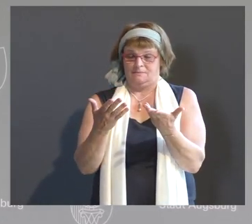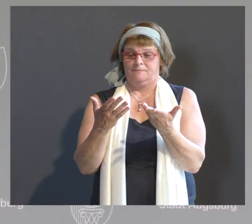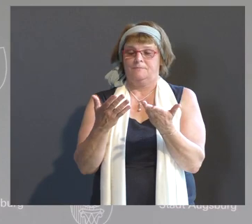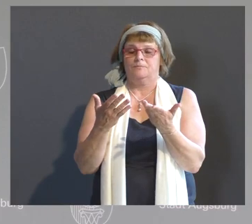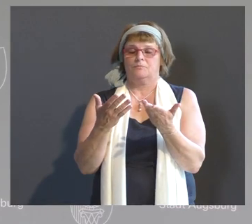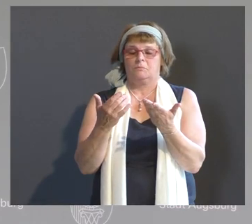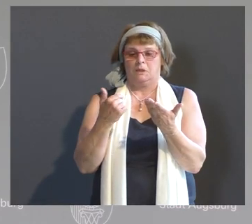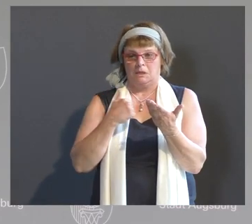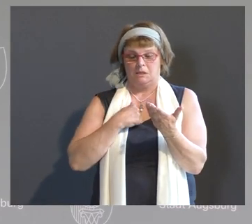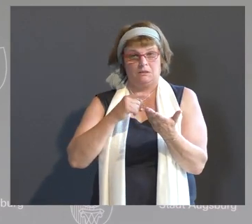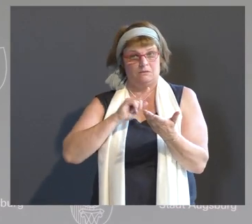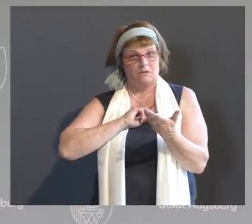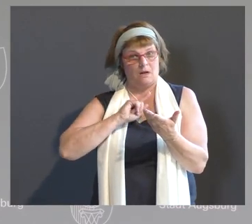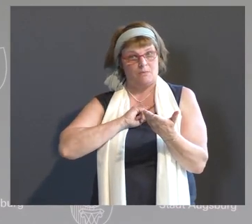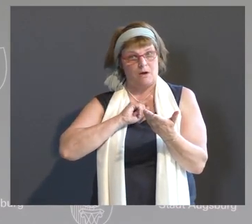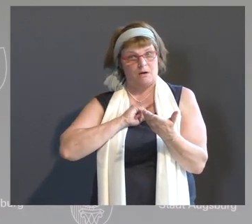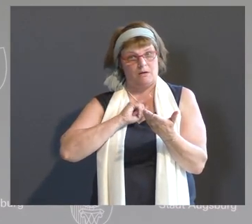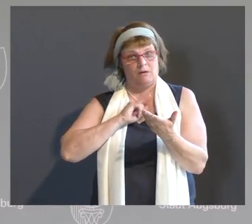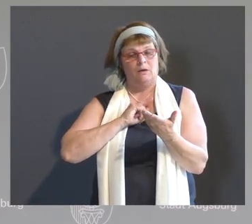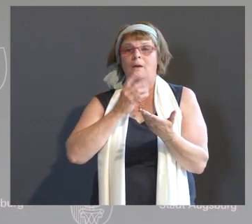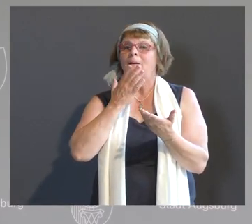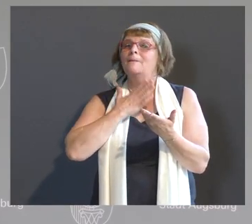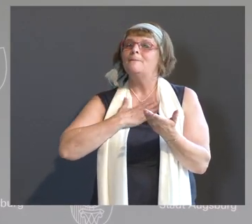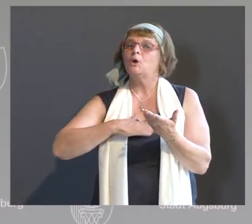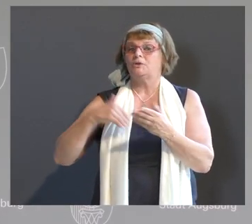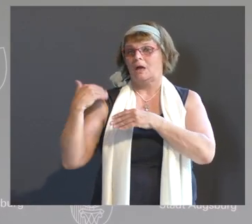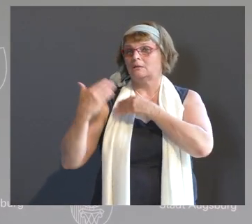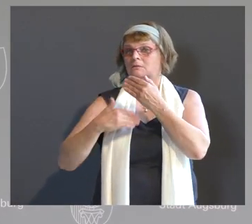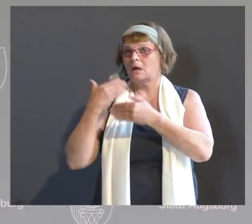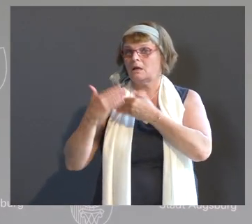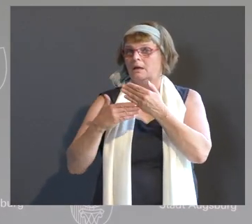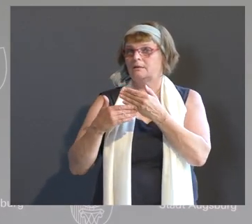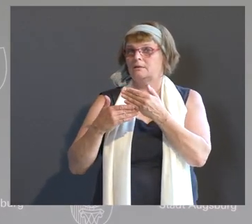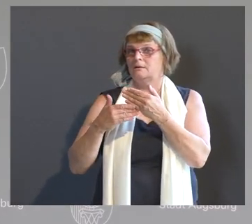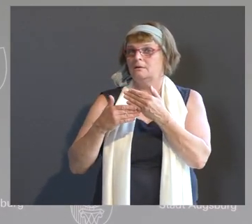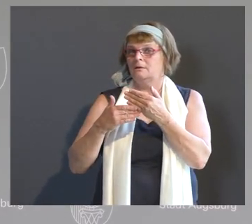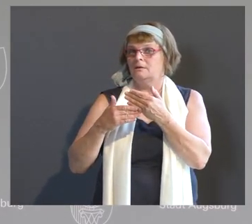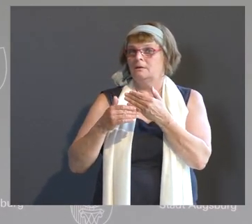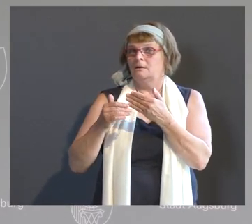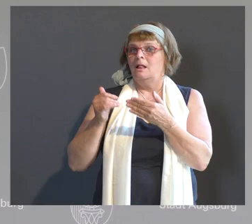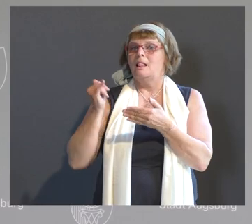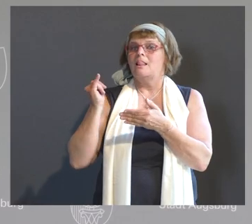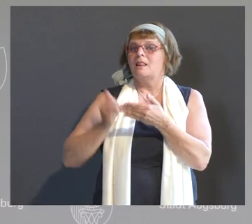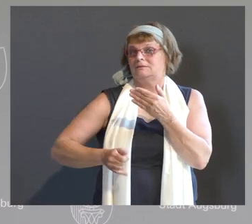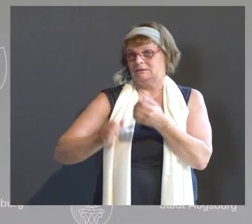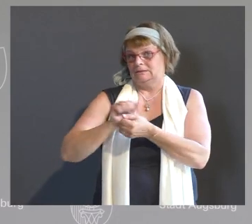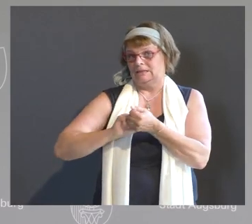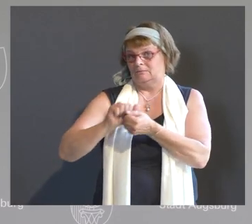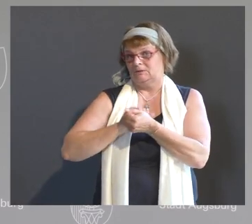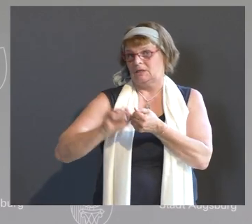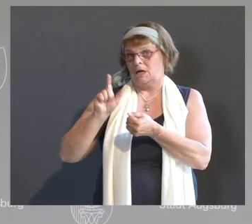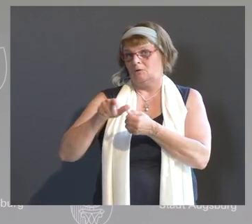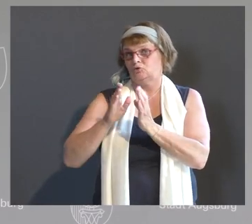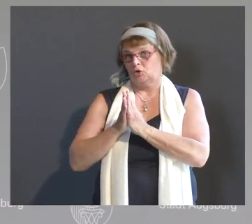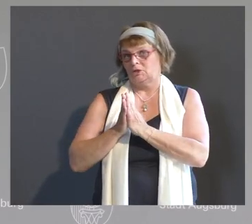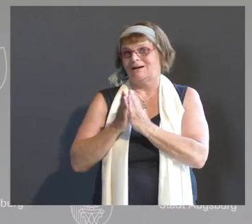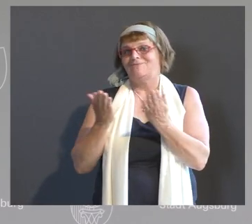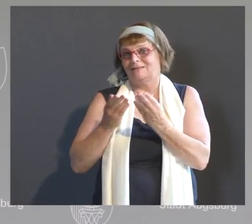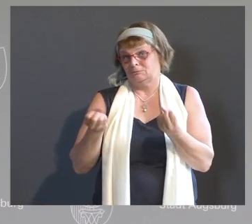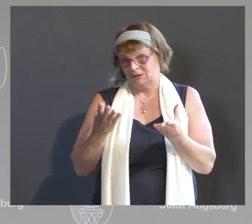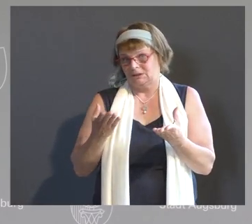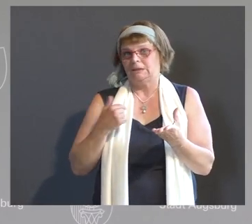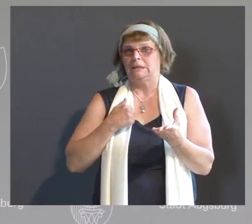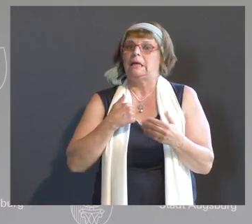schildern und das auf einem Niveau, wo man sagt, es ist eine Objektivierung und ist auch nicht überzogen. Insofern möchte ich